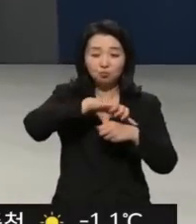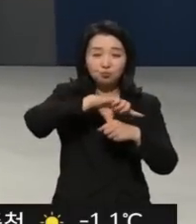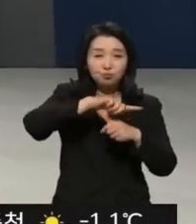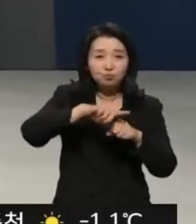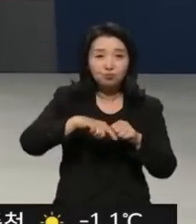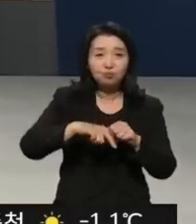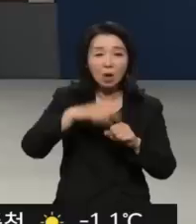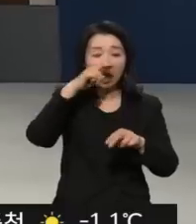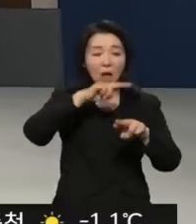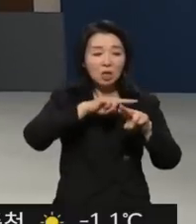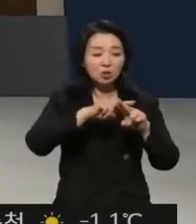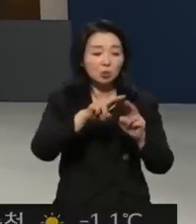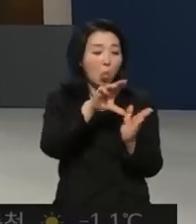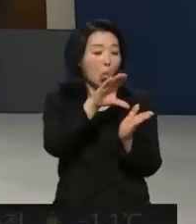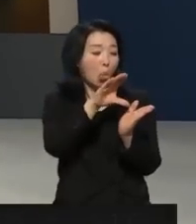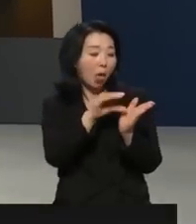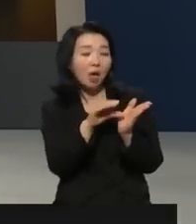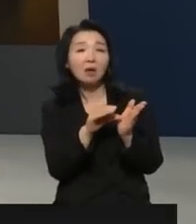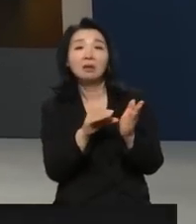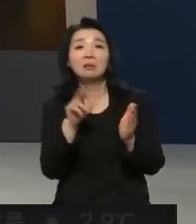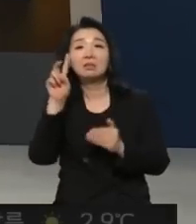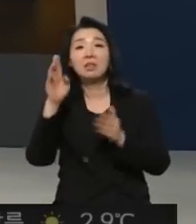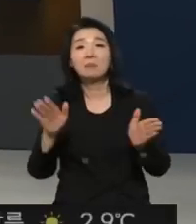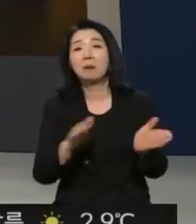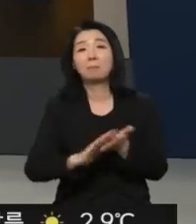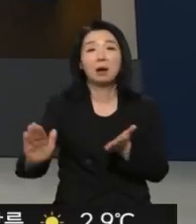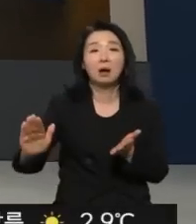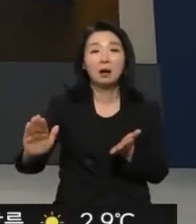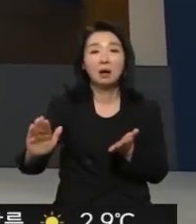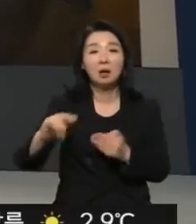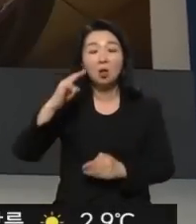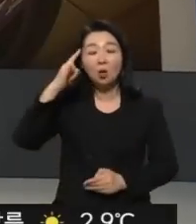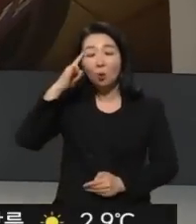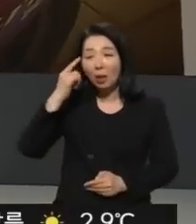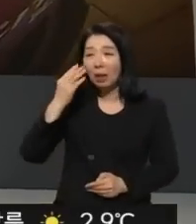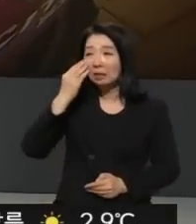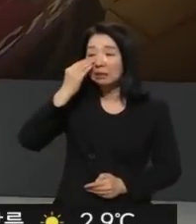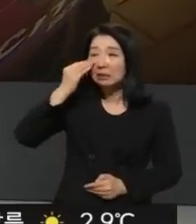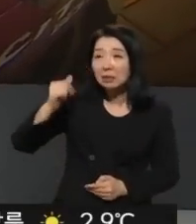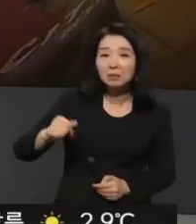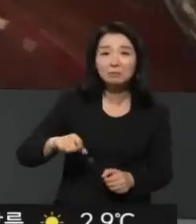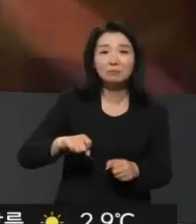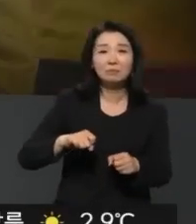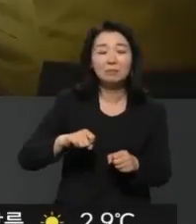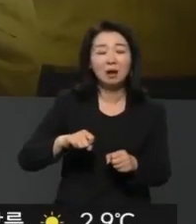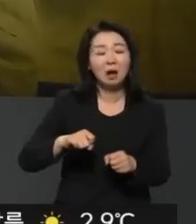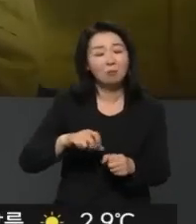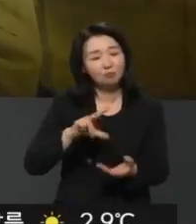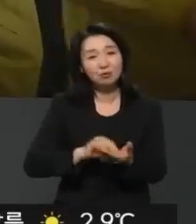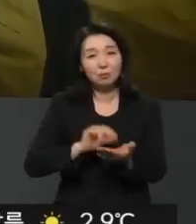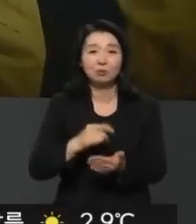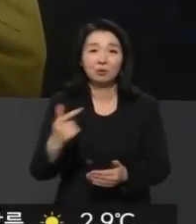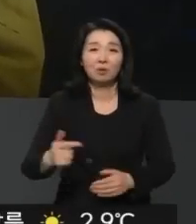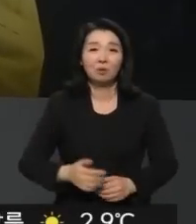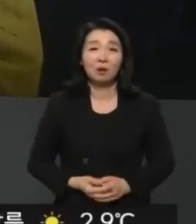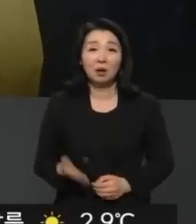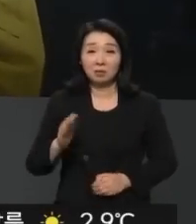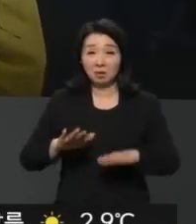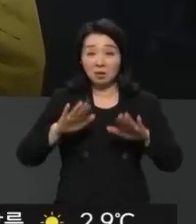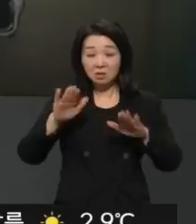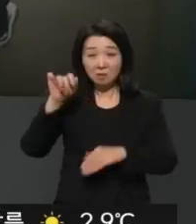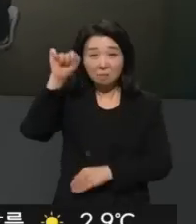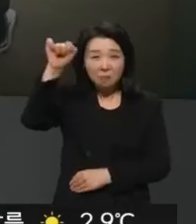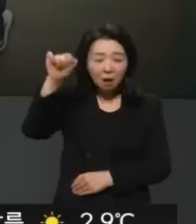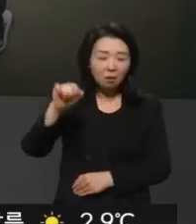재고는 2-3일치만 남은 상태입니다. 이대로라면 곧 기름 대란이 시작될 거란 전망이 나오는데요. 하지만 이번